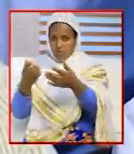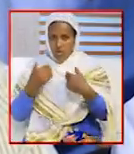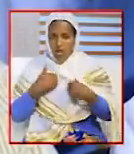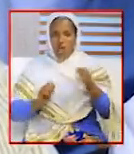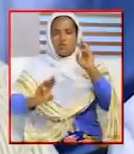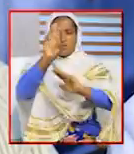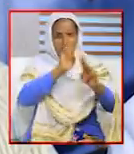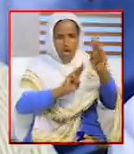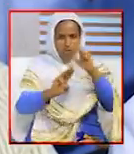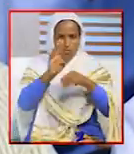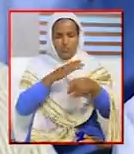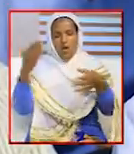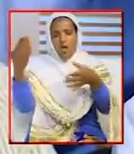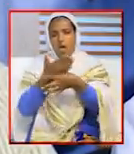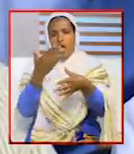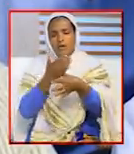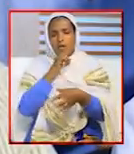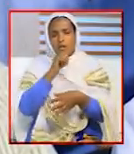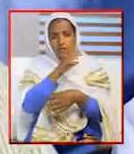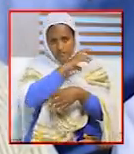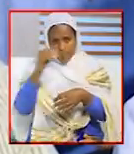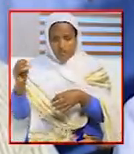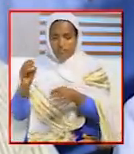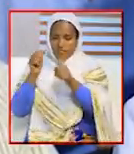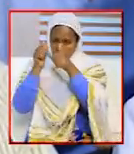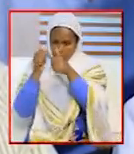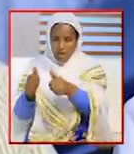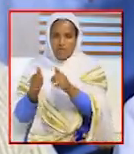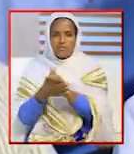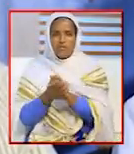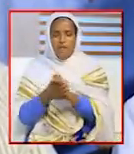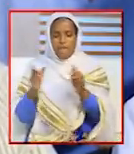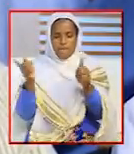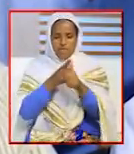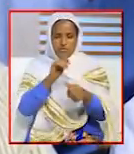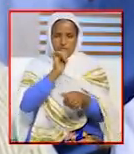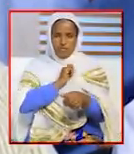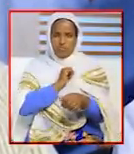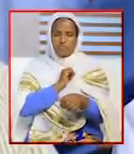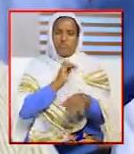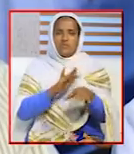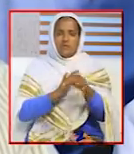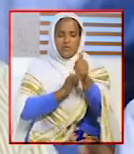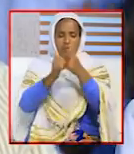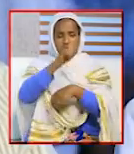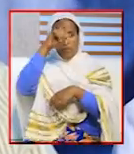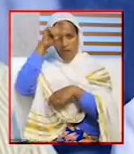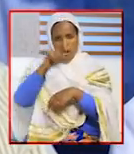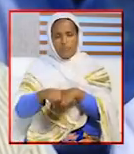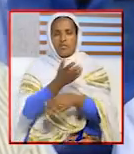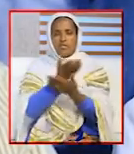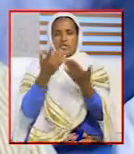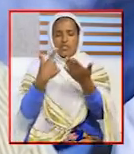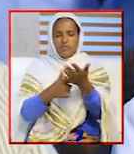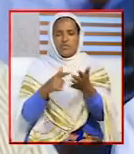ከሰጡ ሳይንሱ አይከለክልምና ራስን መጀመሪያ መቅደም